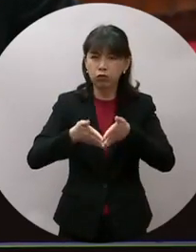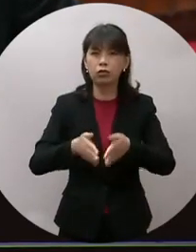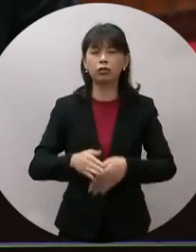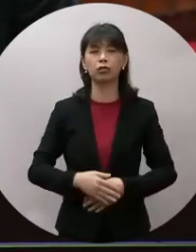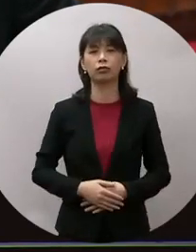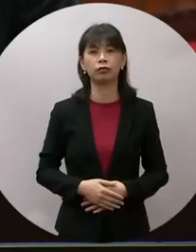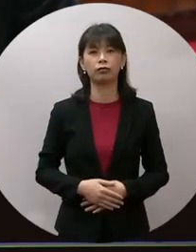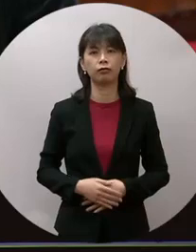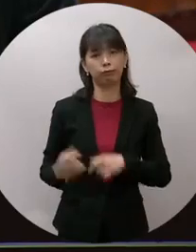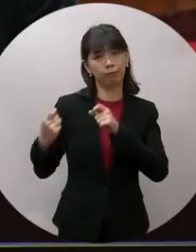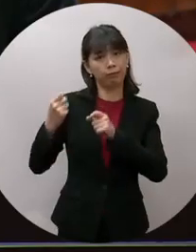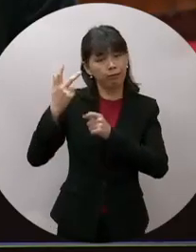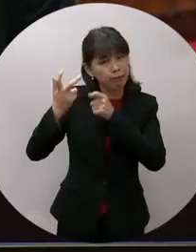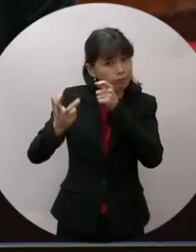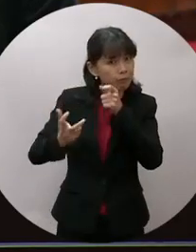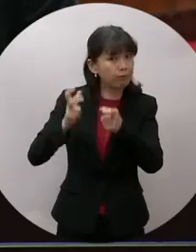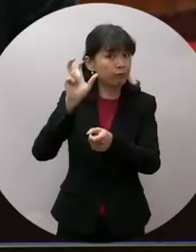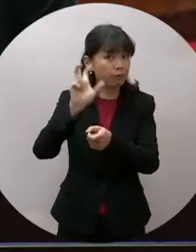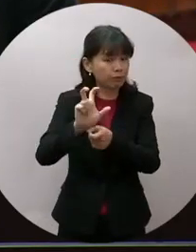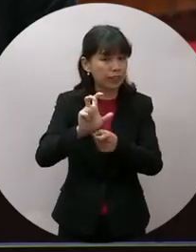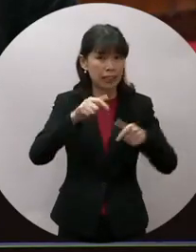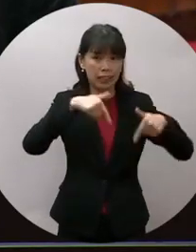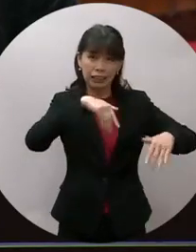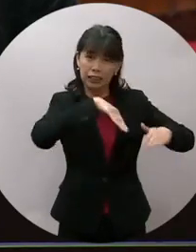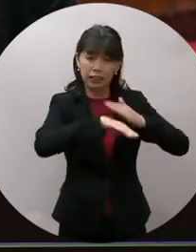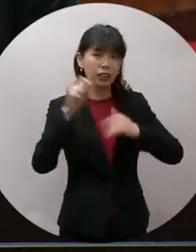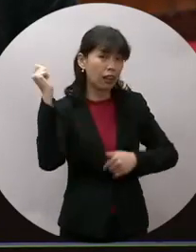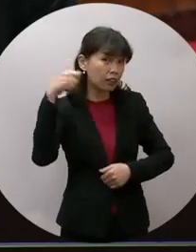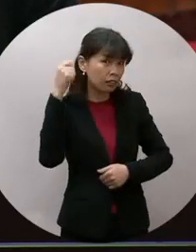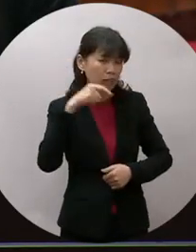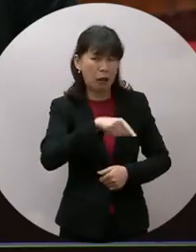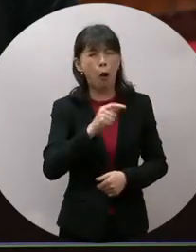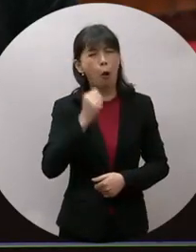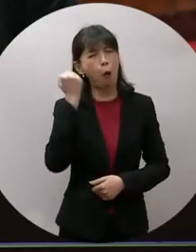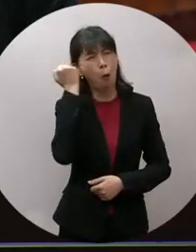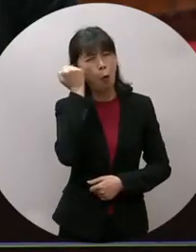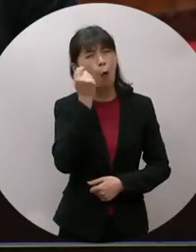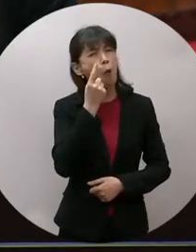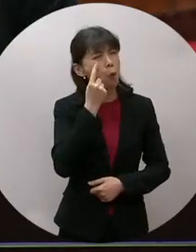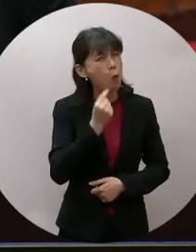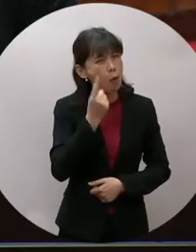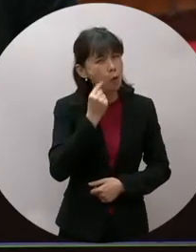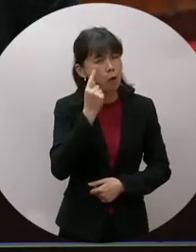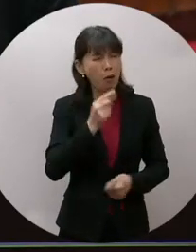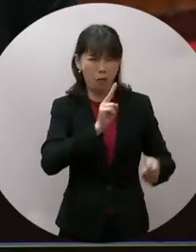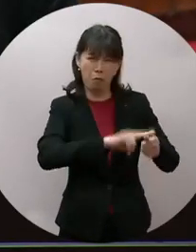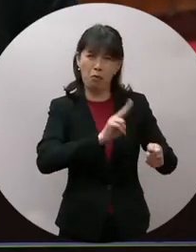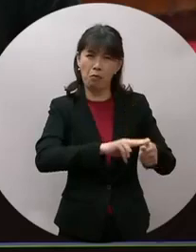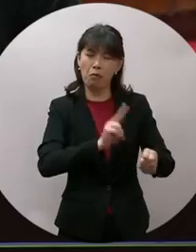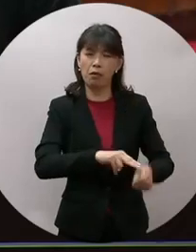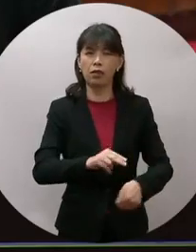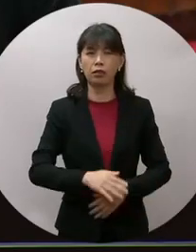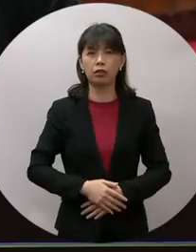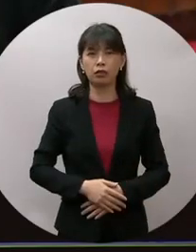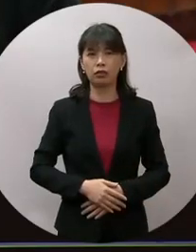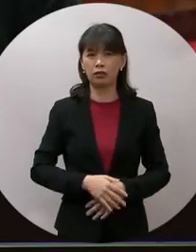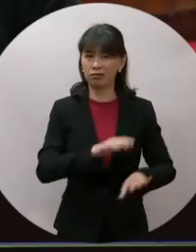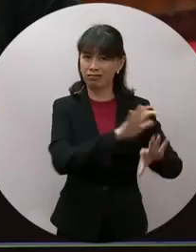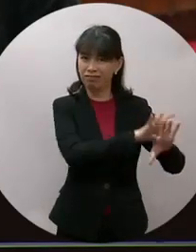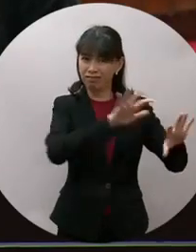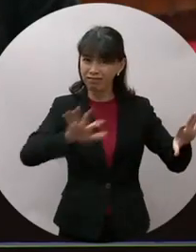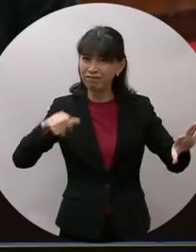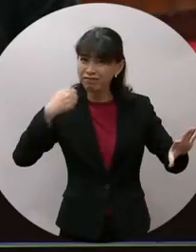这70年来西藏的一个血泪史，我们不想要我们的台湾原住